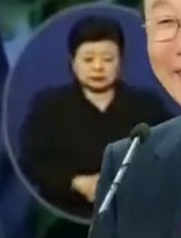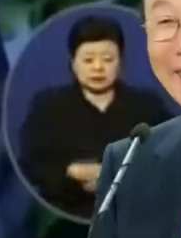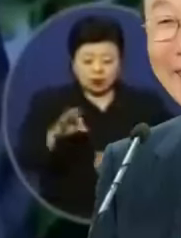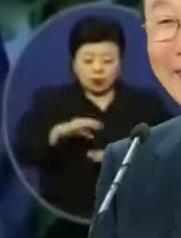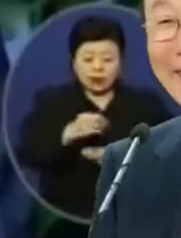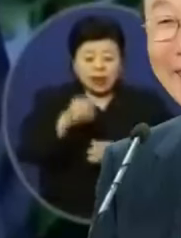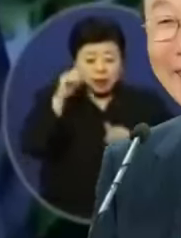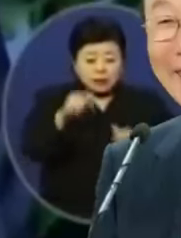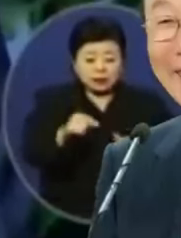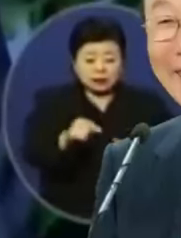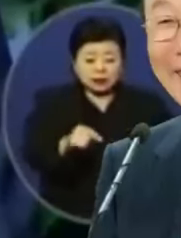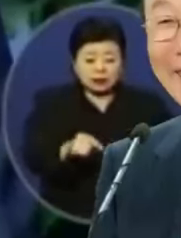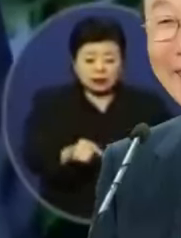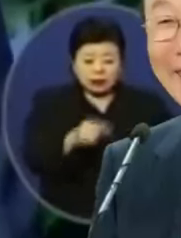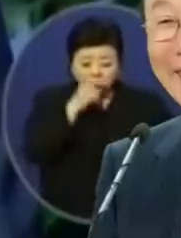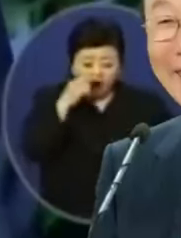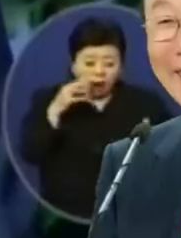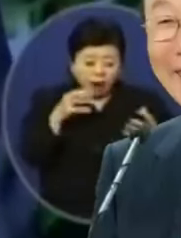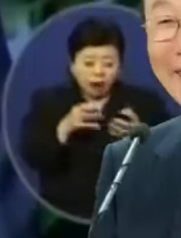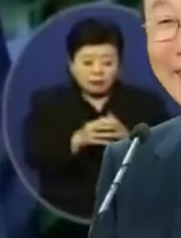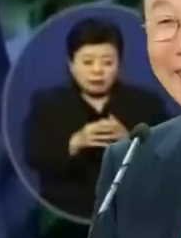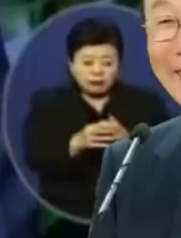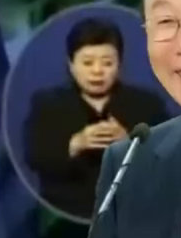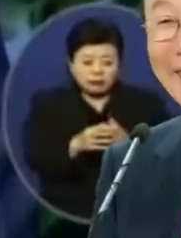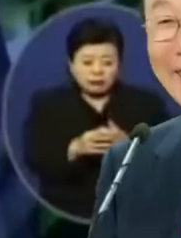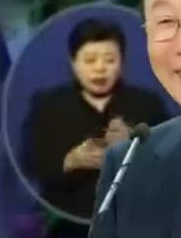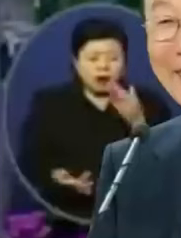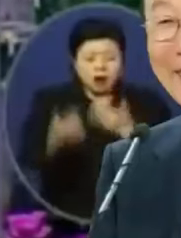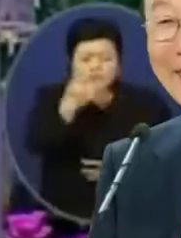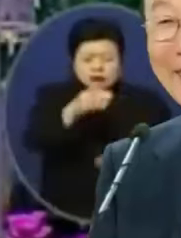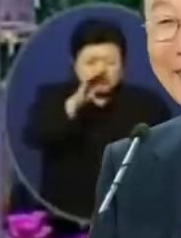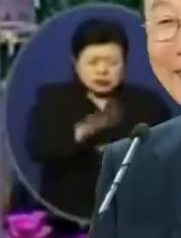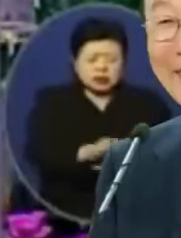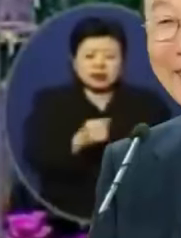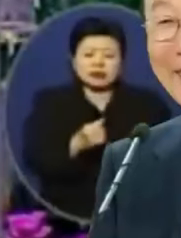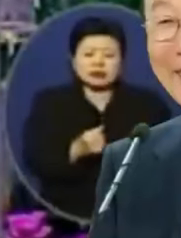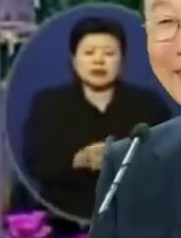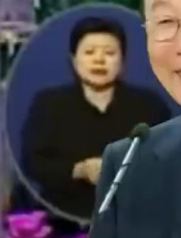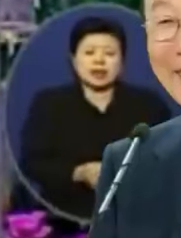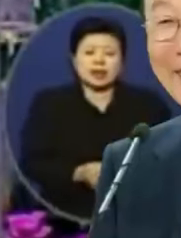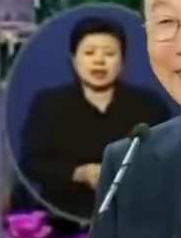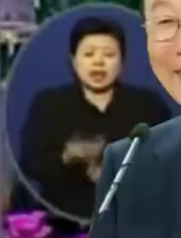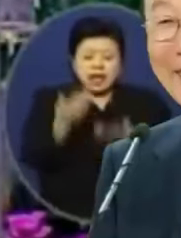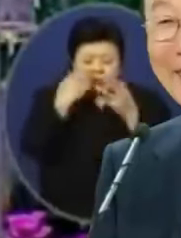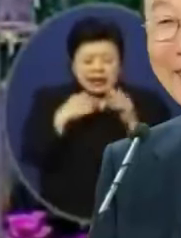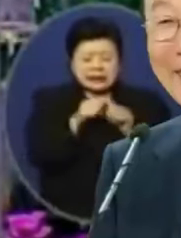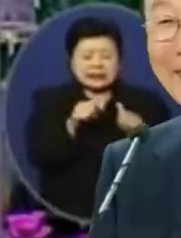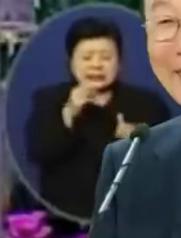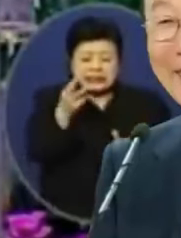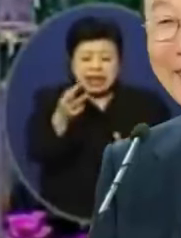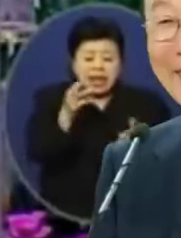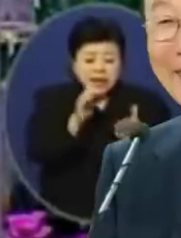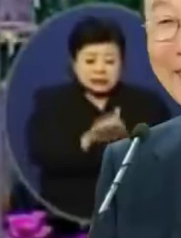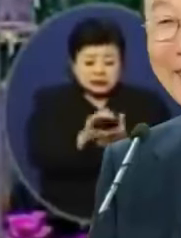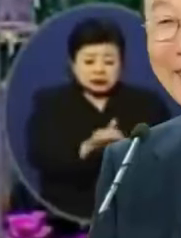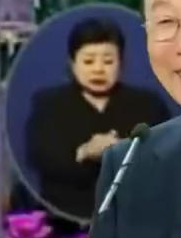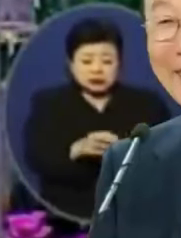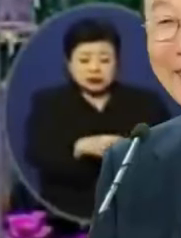왕의 명령이 너무나 엄하고 불뭇불이 심히 뜨거우므로 사드락과 메사락과 아벳느고를 붙든